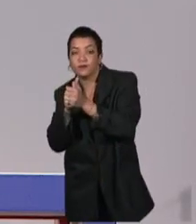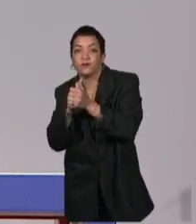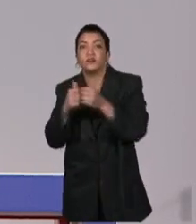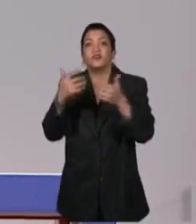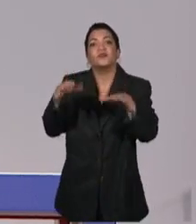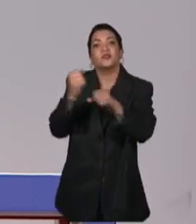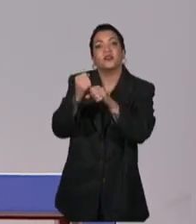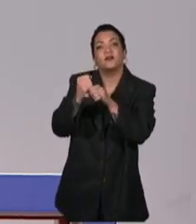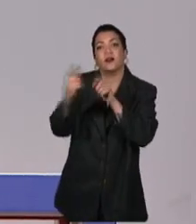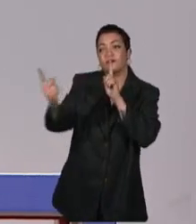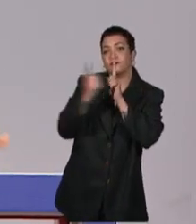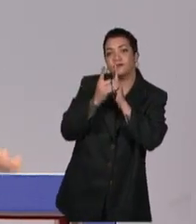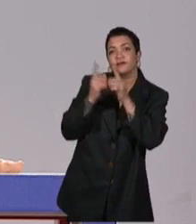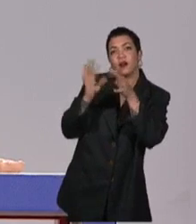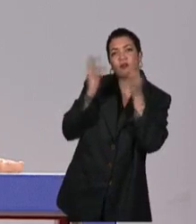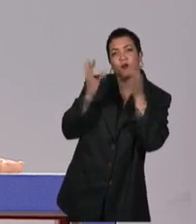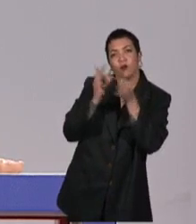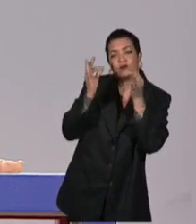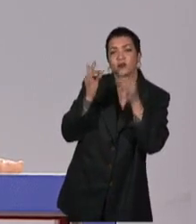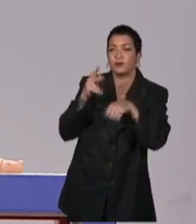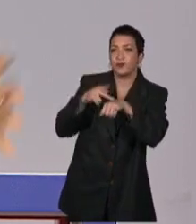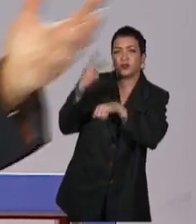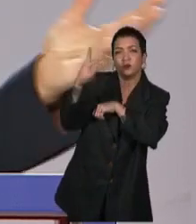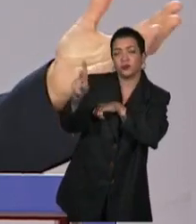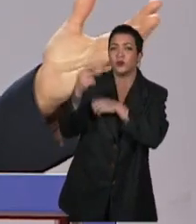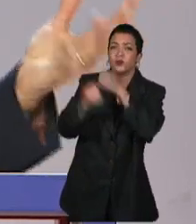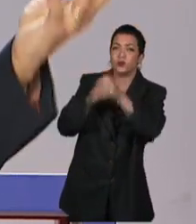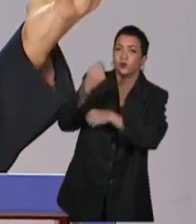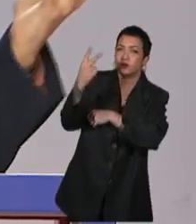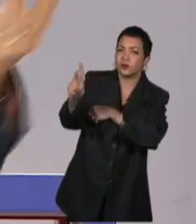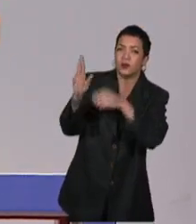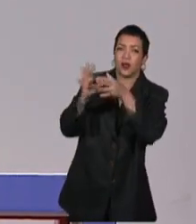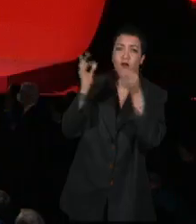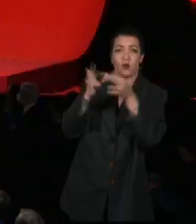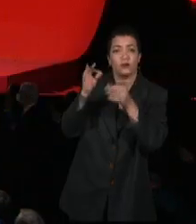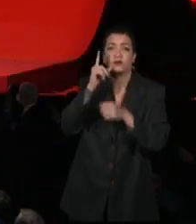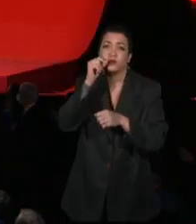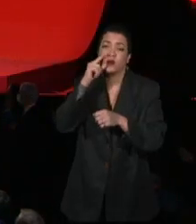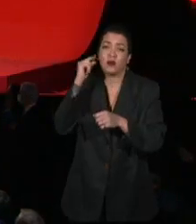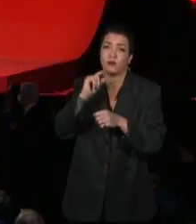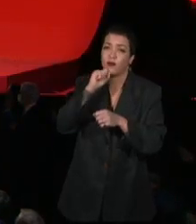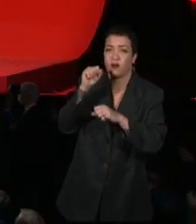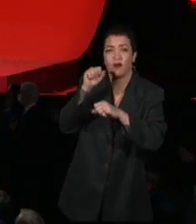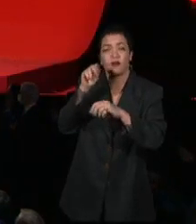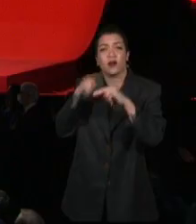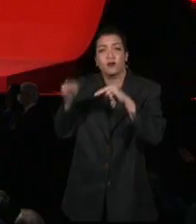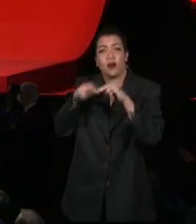ses patients, de leurs angoisses, de leurs souffrances, lui qui réparait les âmes et parfois sans succès.